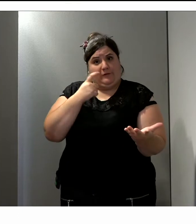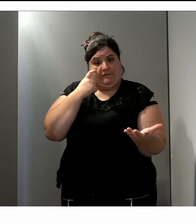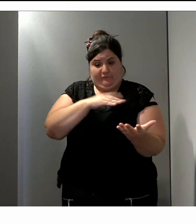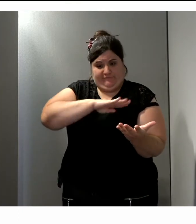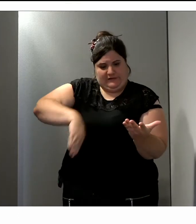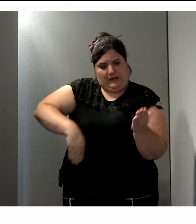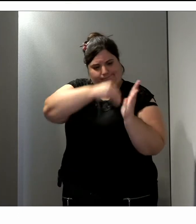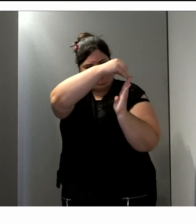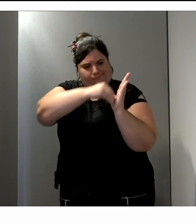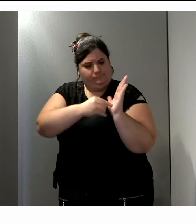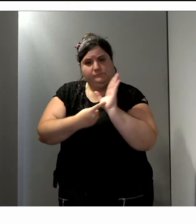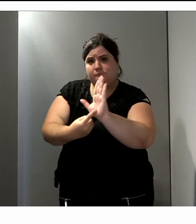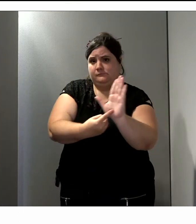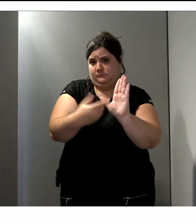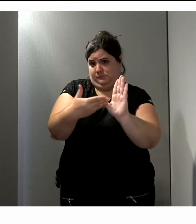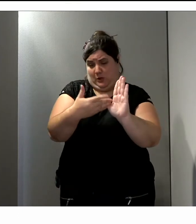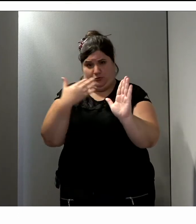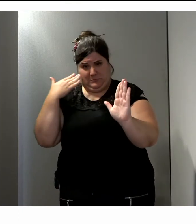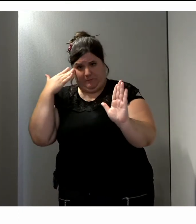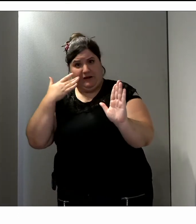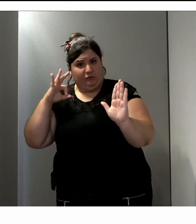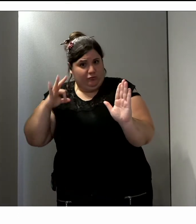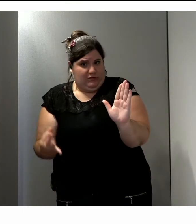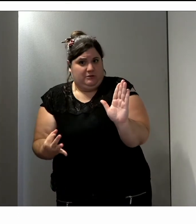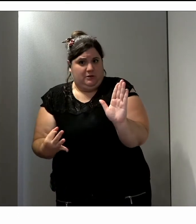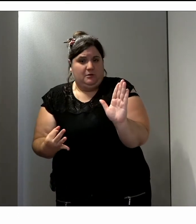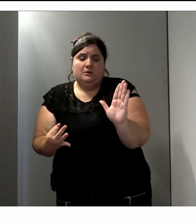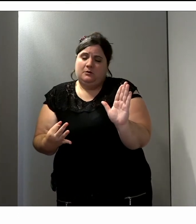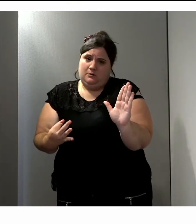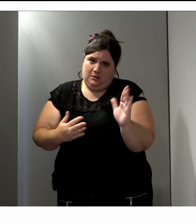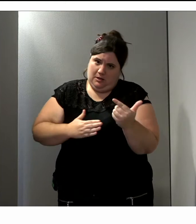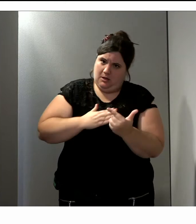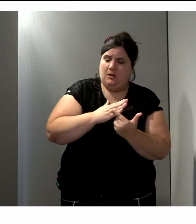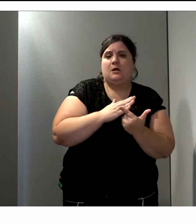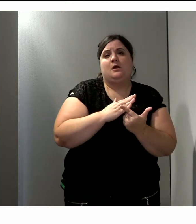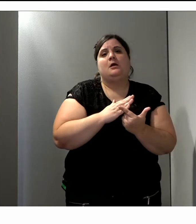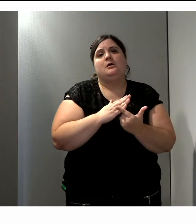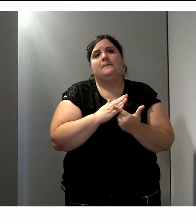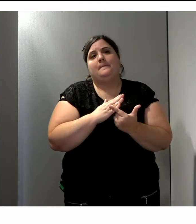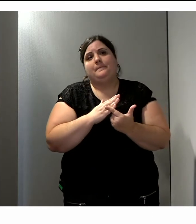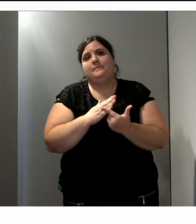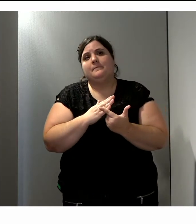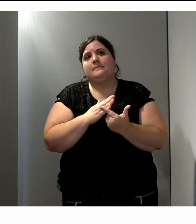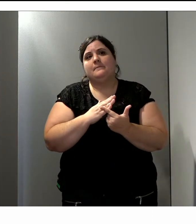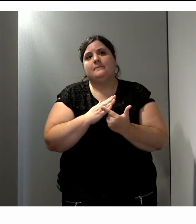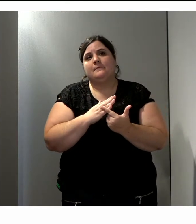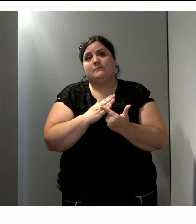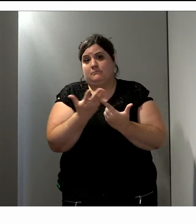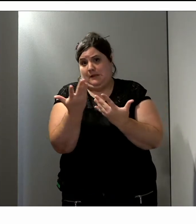nous avons exprimé nos préoccupations et puis également nous avons écrit